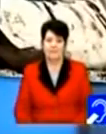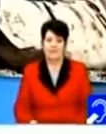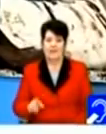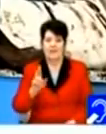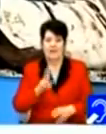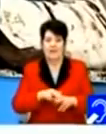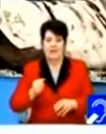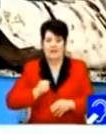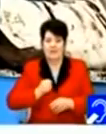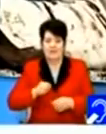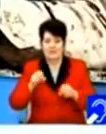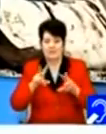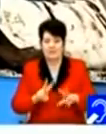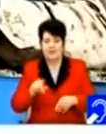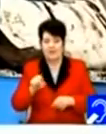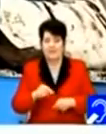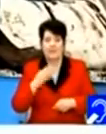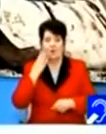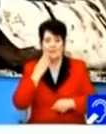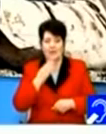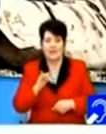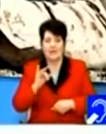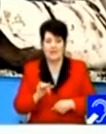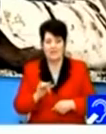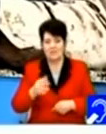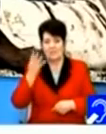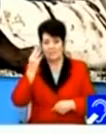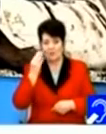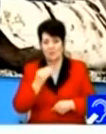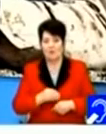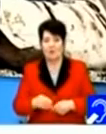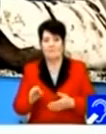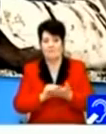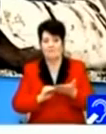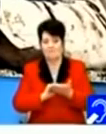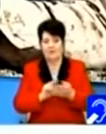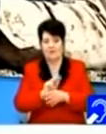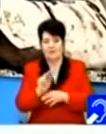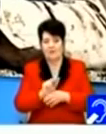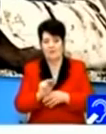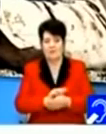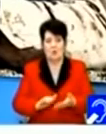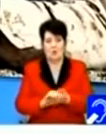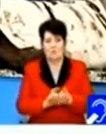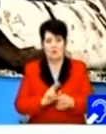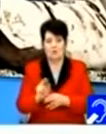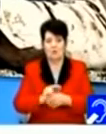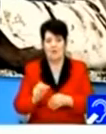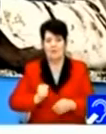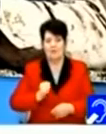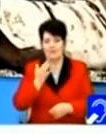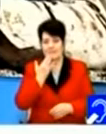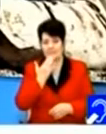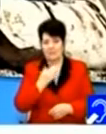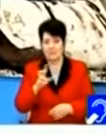Militare forțelor speciale din România și Republica Moldova participă la un exercițiu comun care are loc la baza militară de instruire a Armatei Naționale